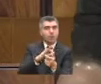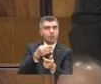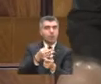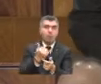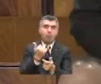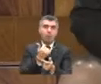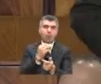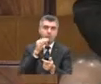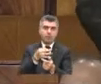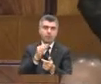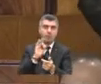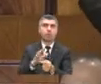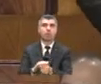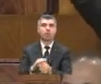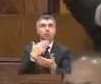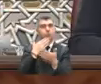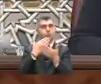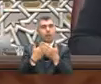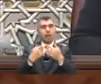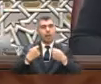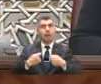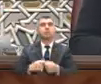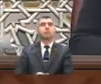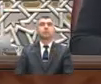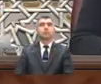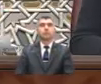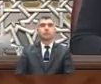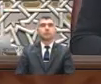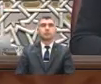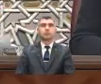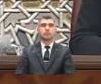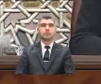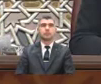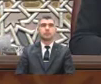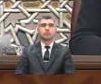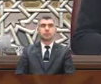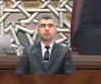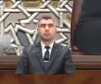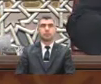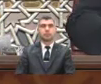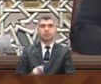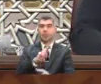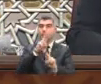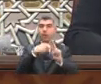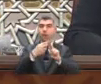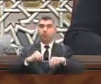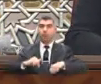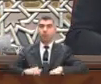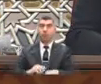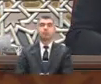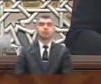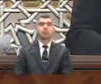الإدارة والمتفق. شكرا سيدة الرئيسة. شكرا السيد النائب المحترم، فلتتفضل سيدة الوزيرة للرد